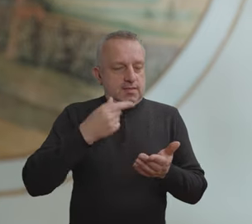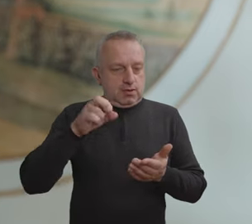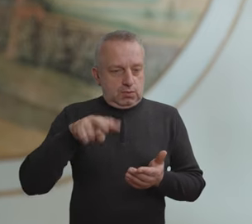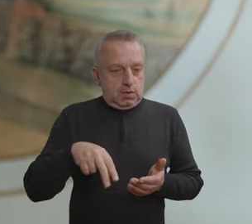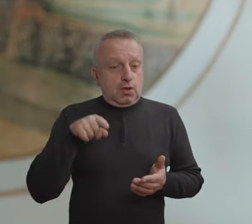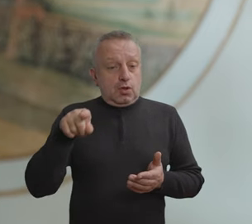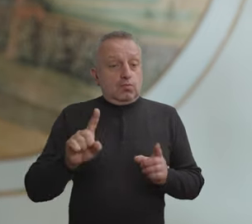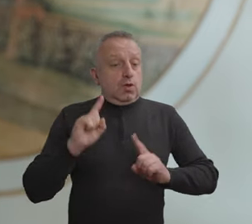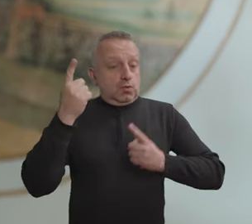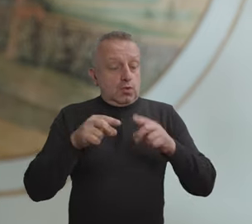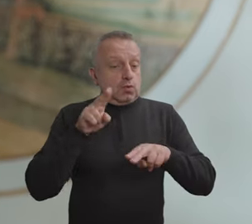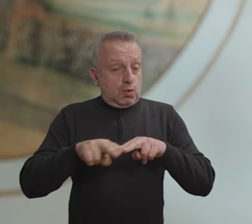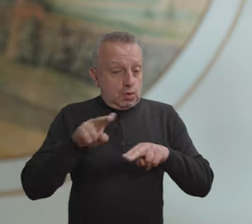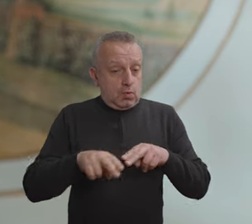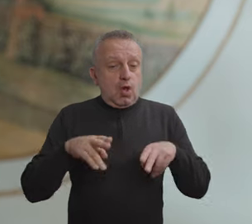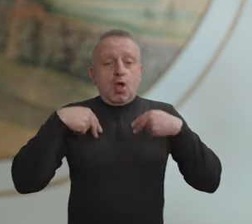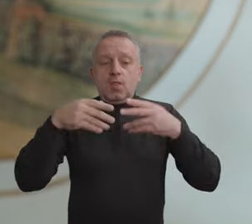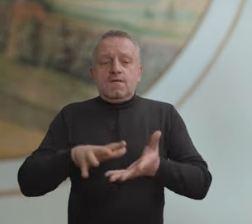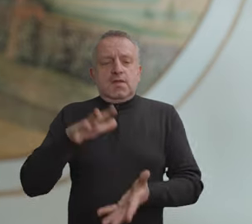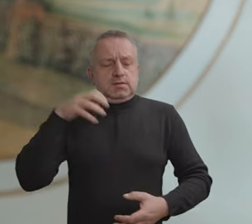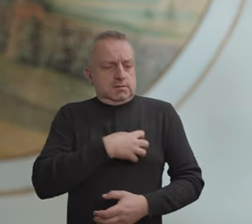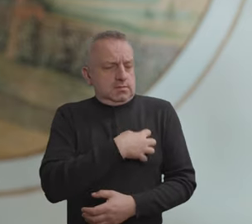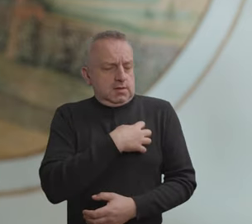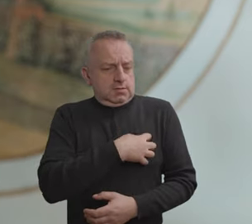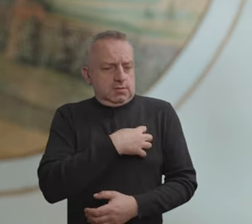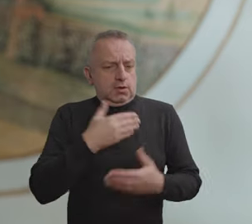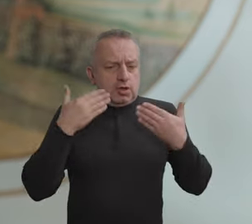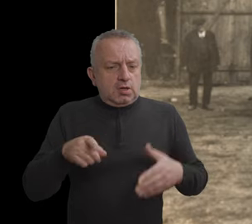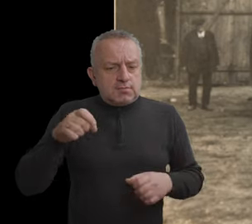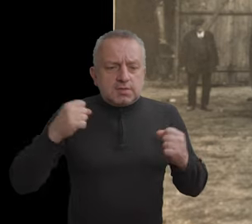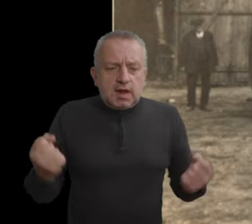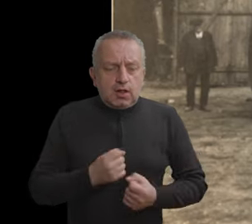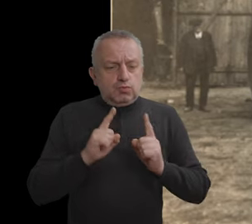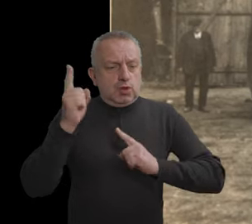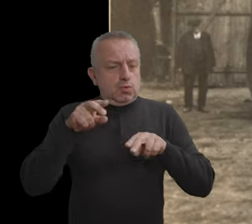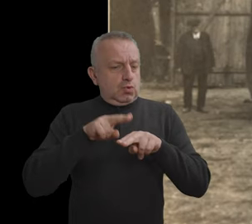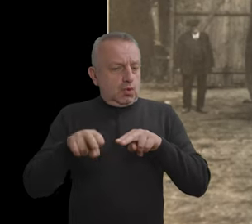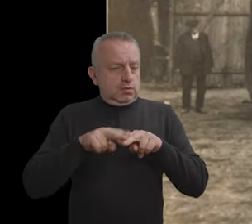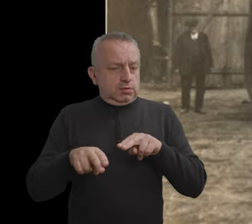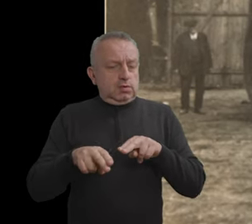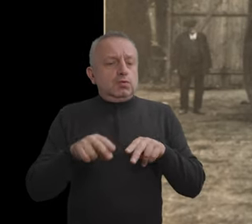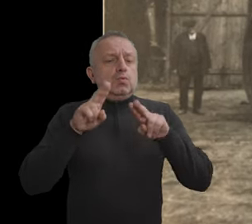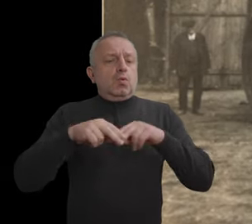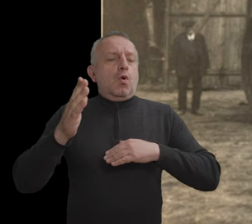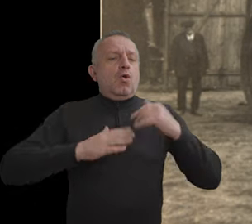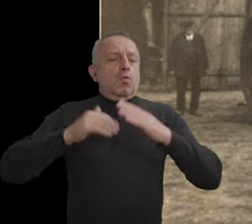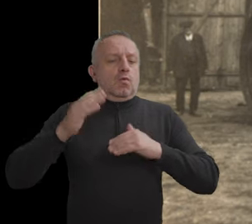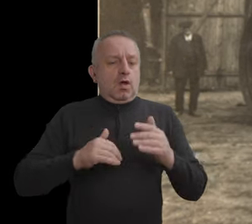tego zmodernizował swoją ordynację przeworską, która należała do najbardziej nowoczesnych. Wprowadził tam mechanizację